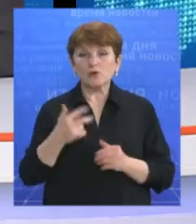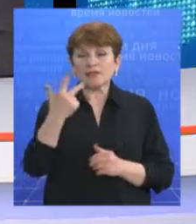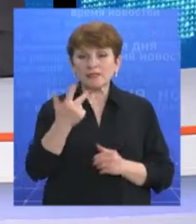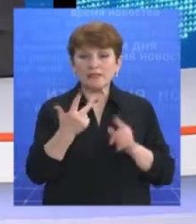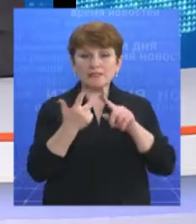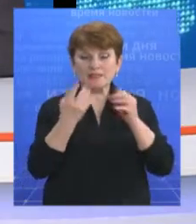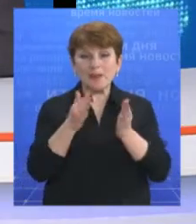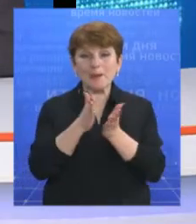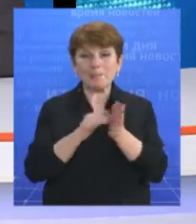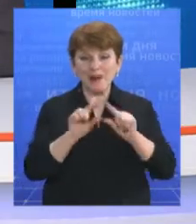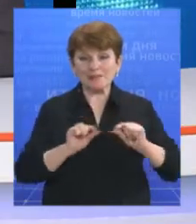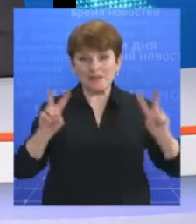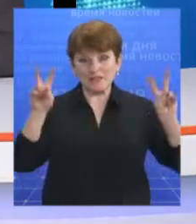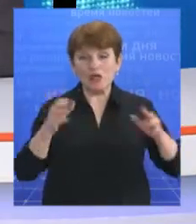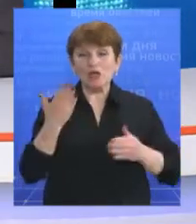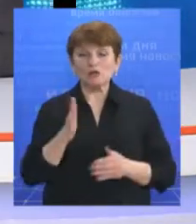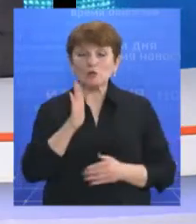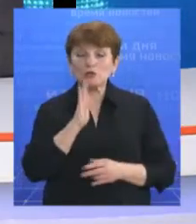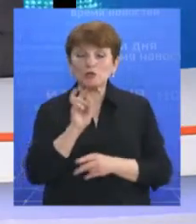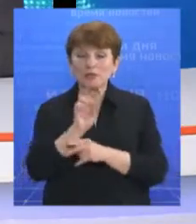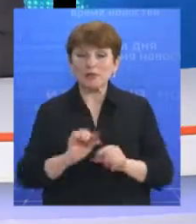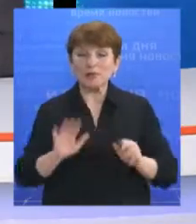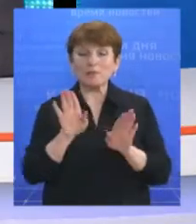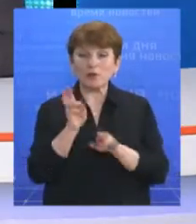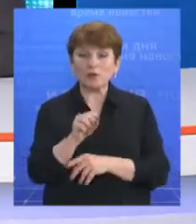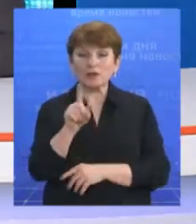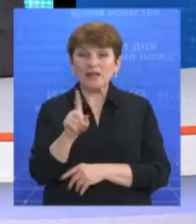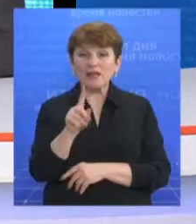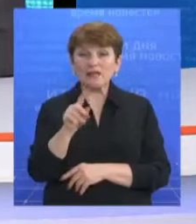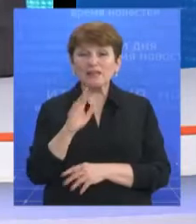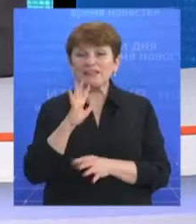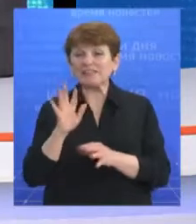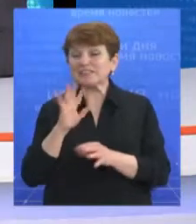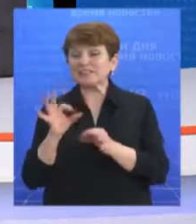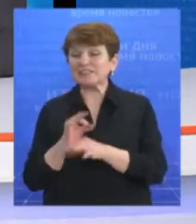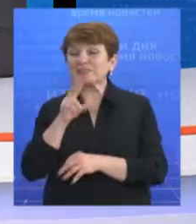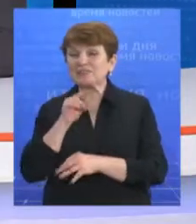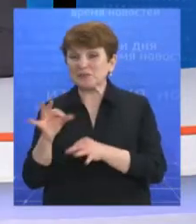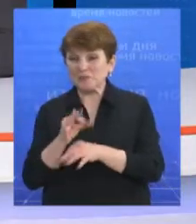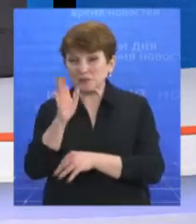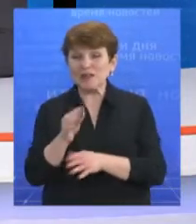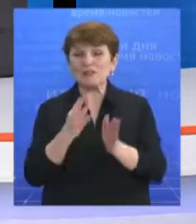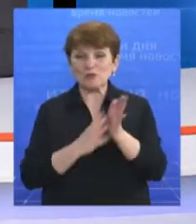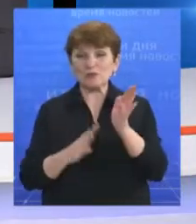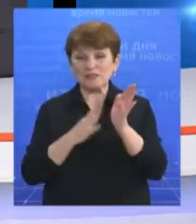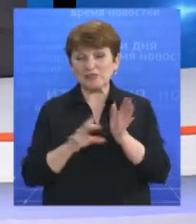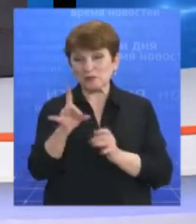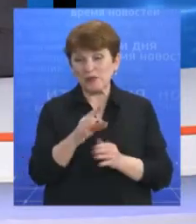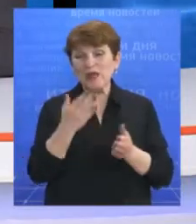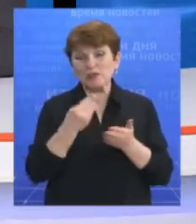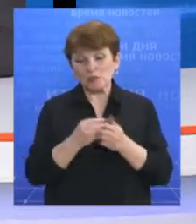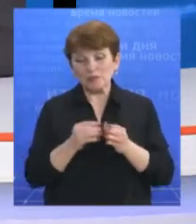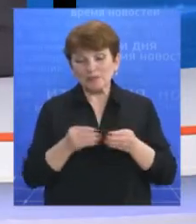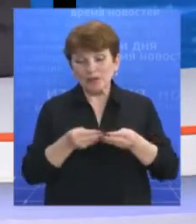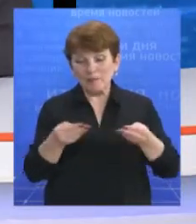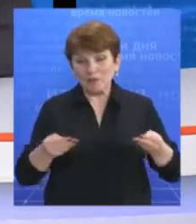Сегодня третий день масленицы. По традиции к теще на блины приходят зятья. В Челябинске приготовить блины на всю семью обойдется в 99 рублей.